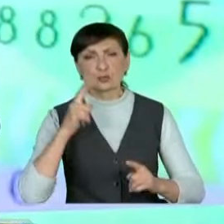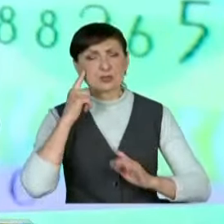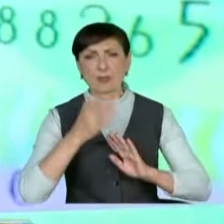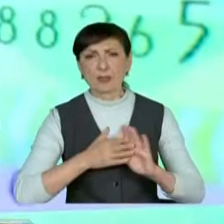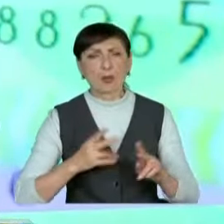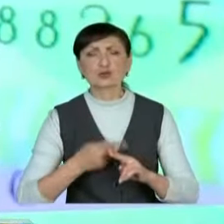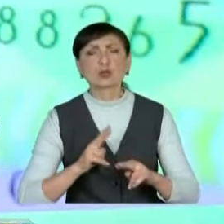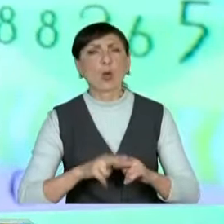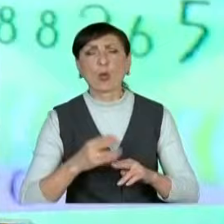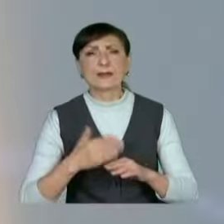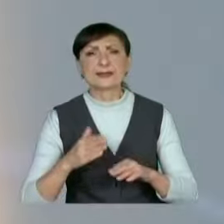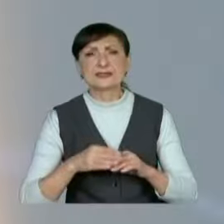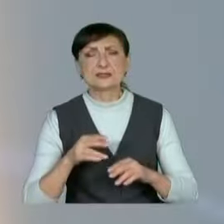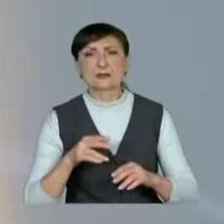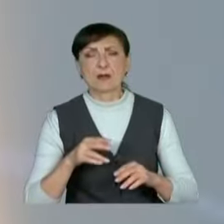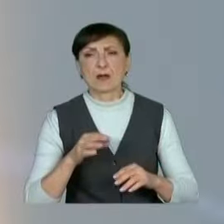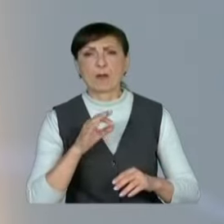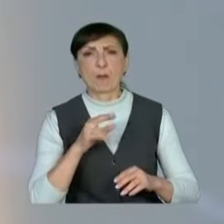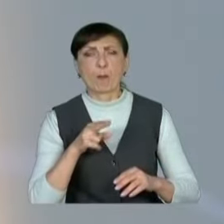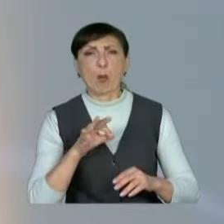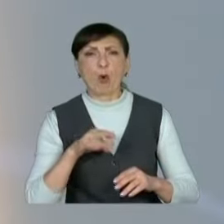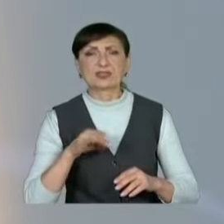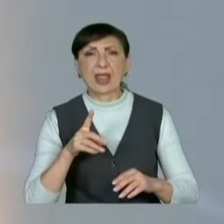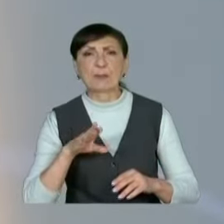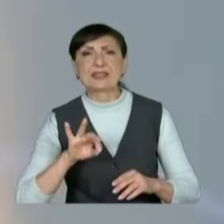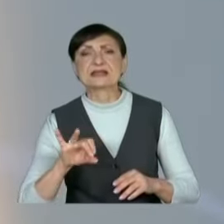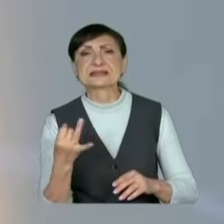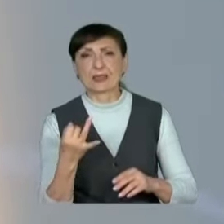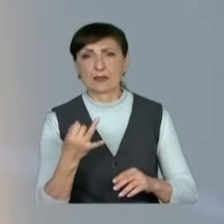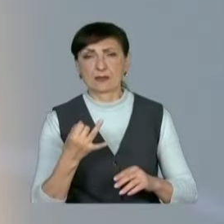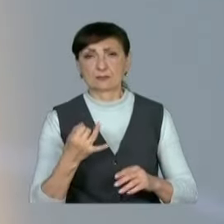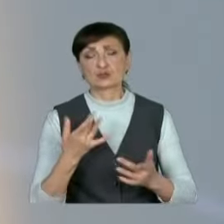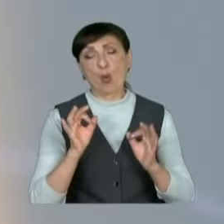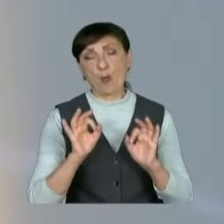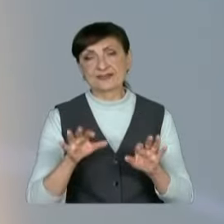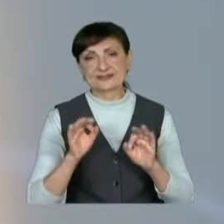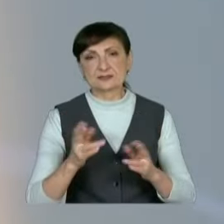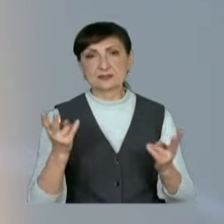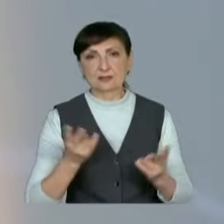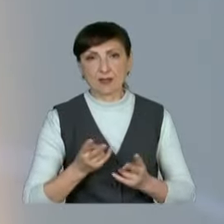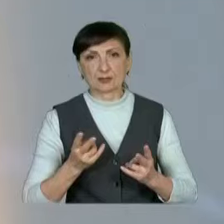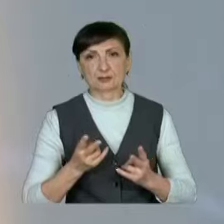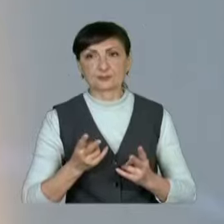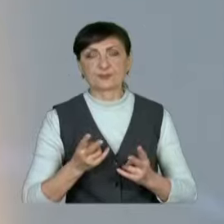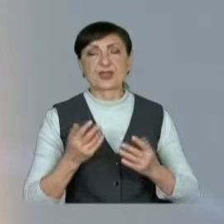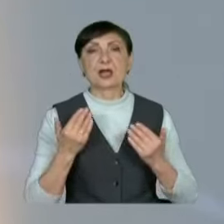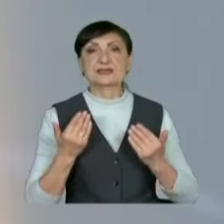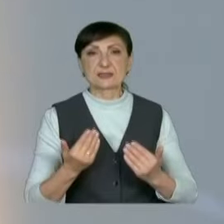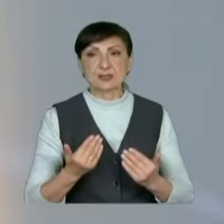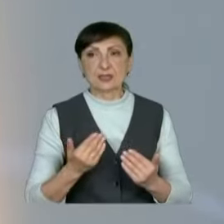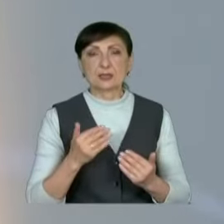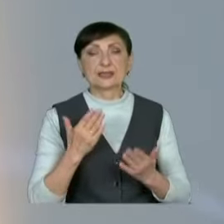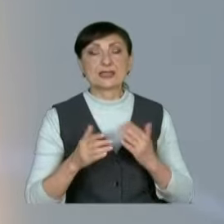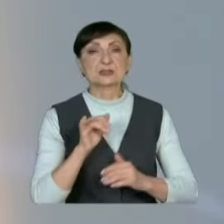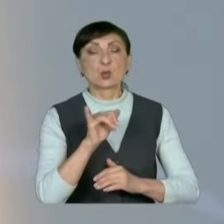такое потребительский кредит. То есть берут, а потом дальше пользуются по разным... кратко расскажите, что такое потребительский кредит. Теперь есть у